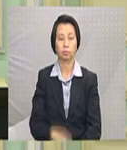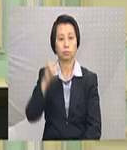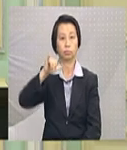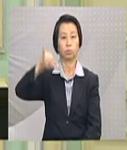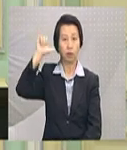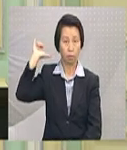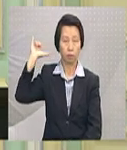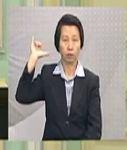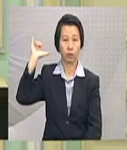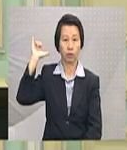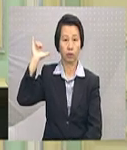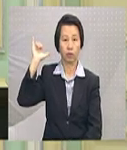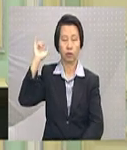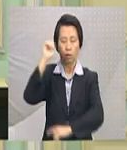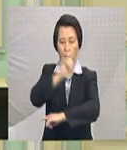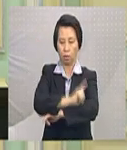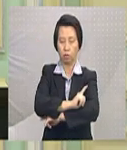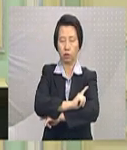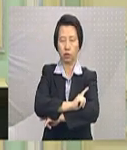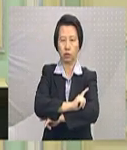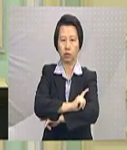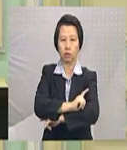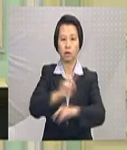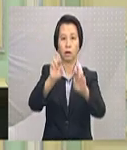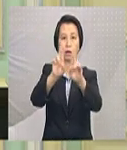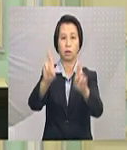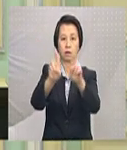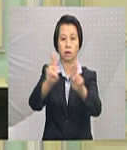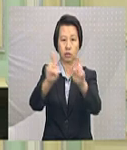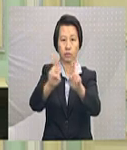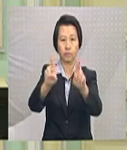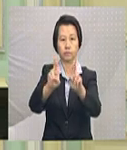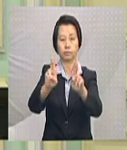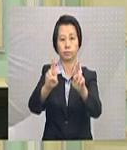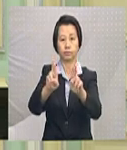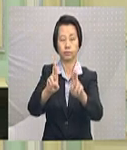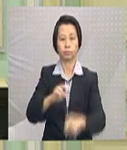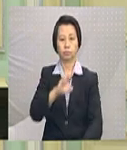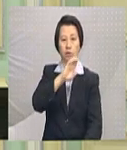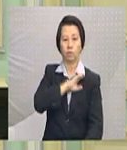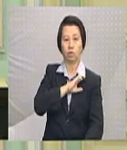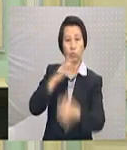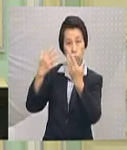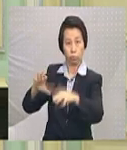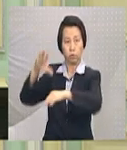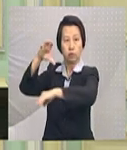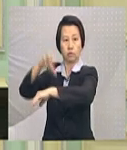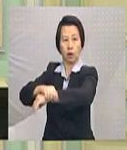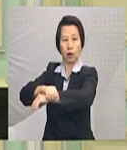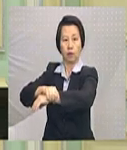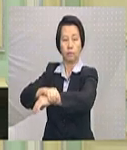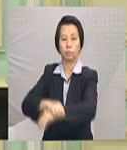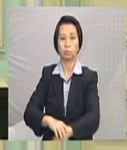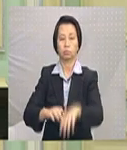semalam pada hari Rabu, pihak polis telah menahan